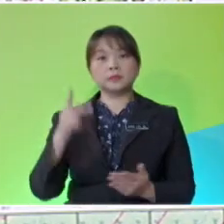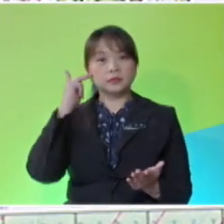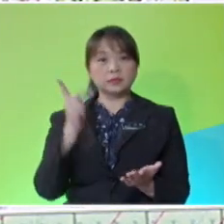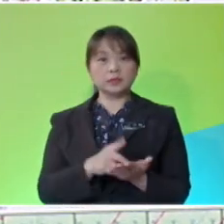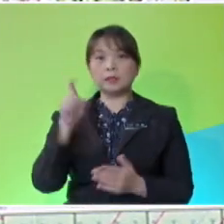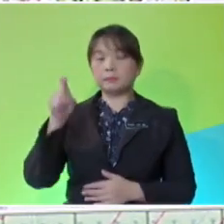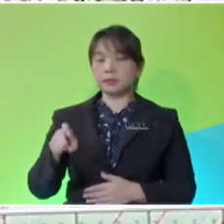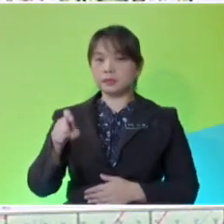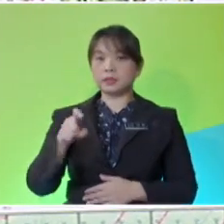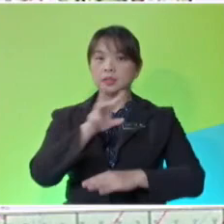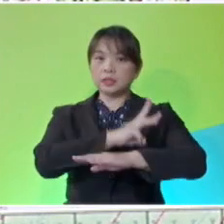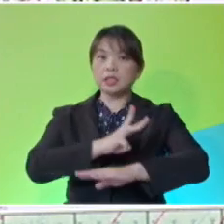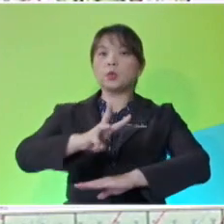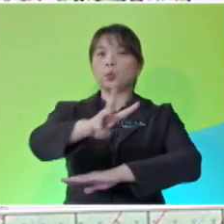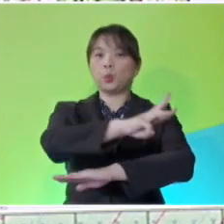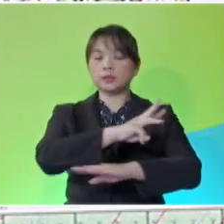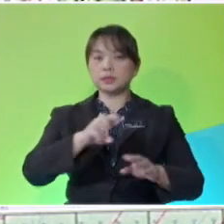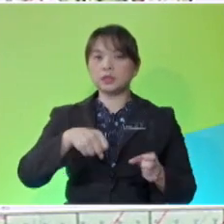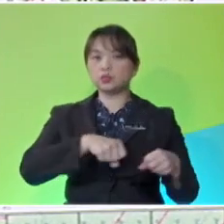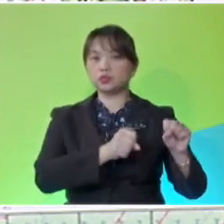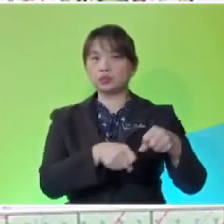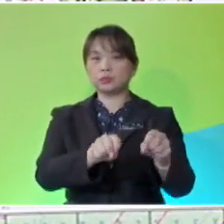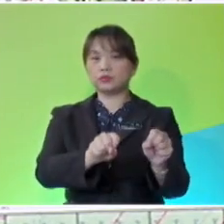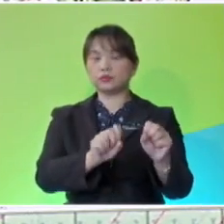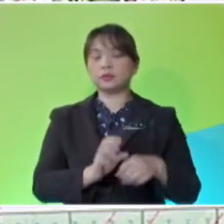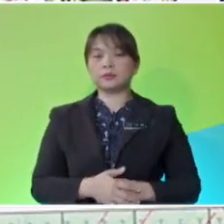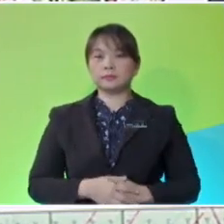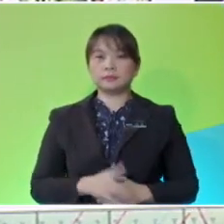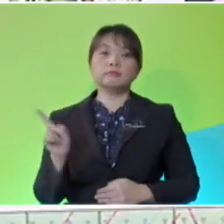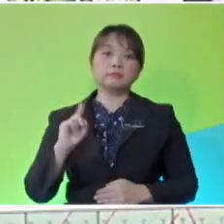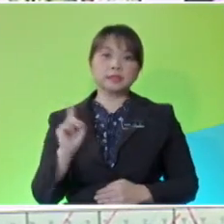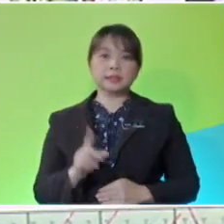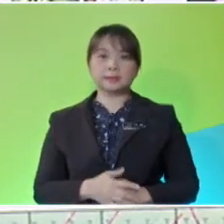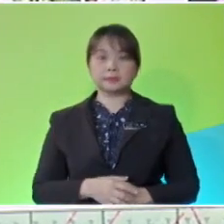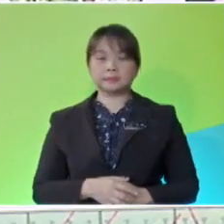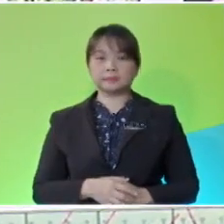saliran senang nah gambar kedua ini saliran